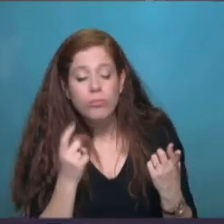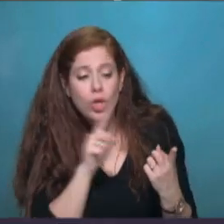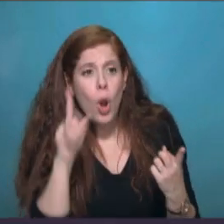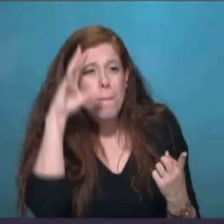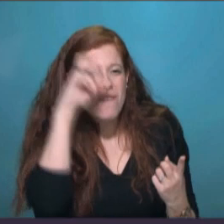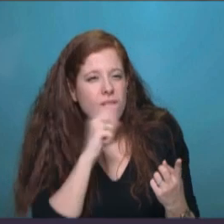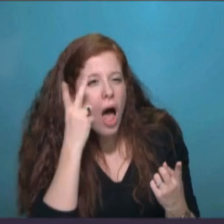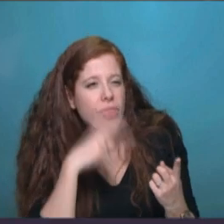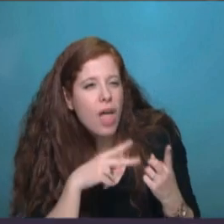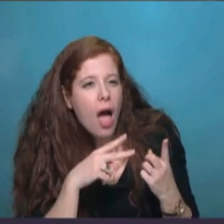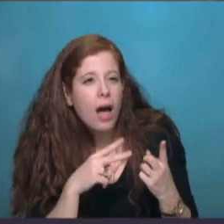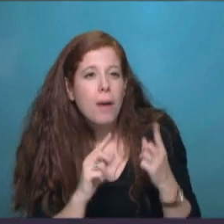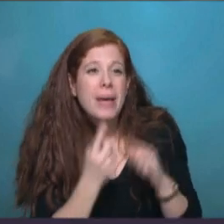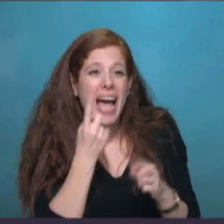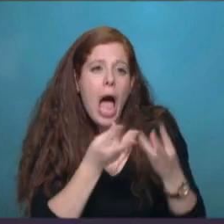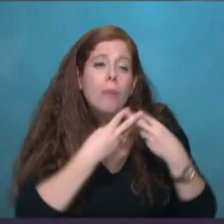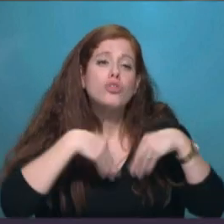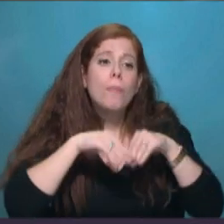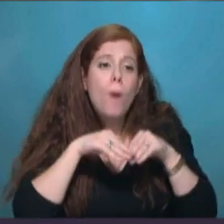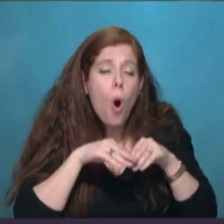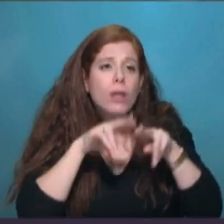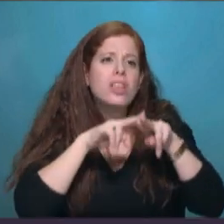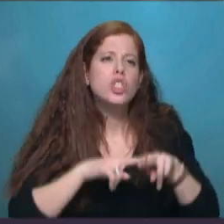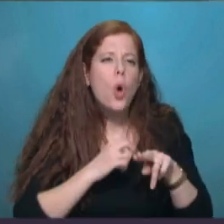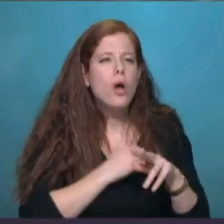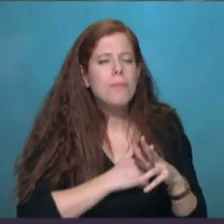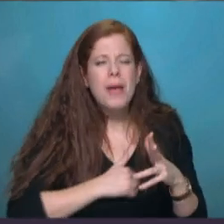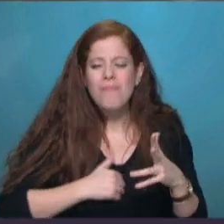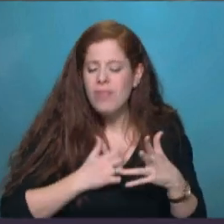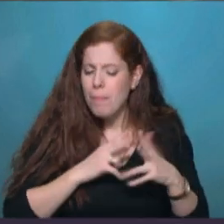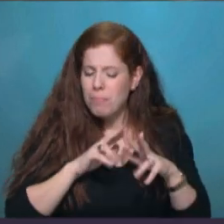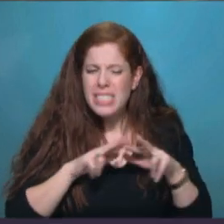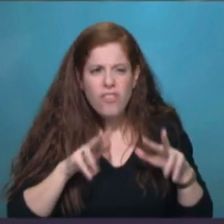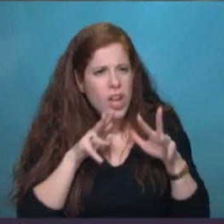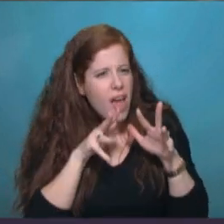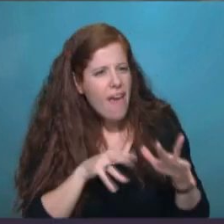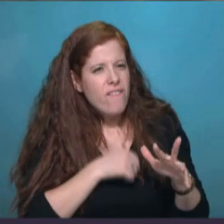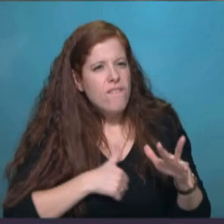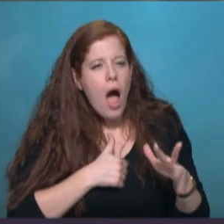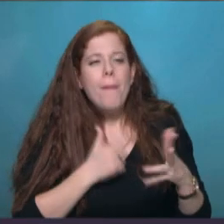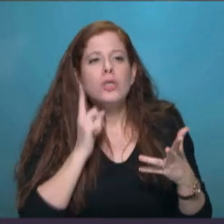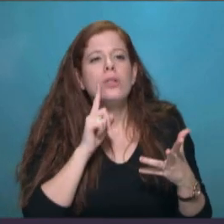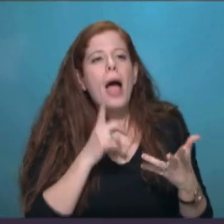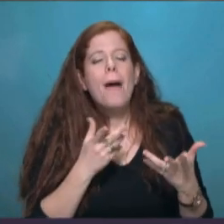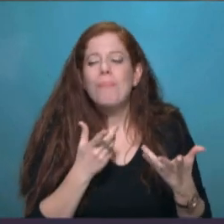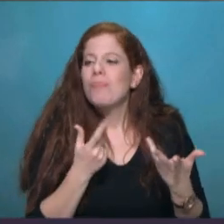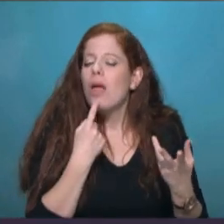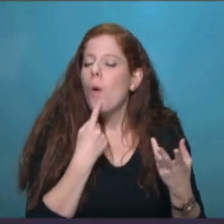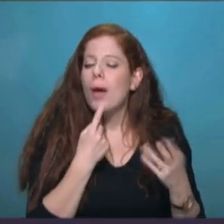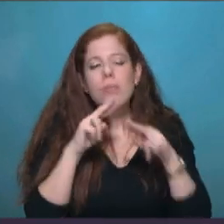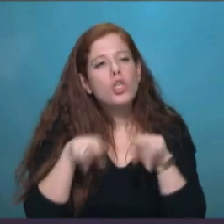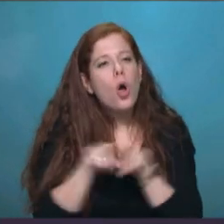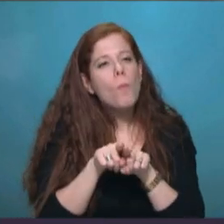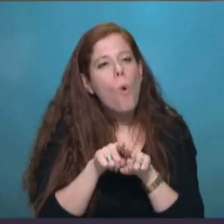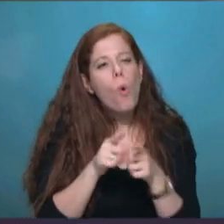המשפחות נשארות באיבה, במצב של איבה, מה שנשאר, מה שנקרא, נשאר ביניהם, איך